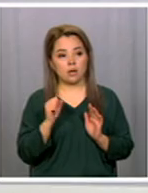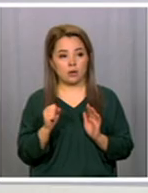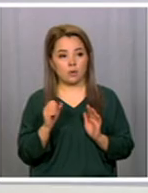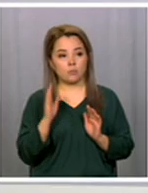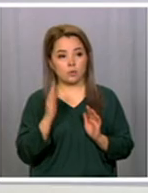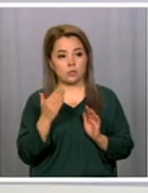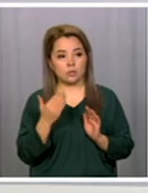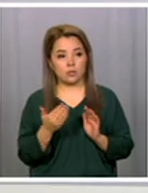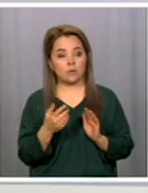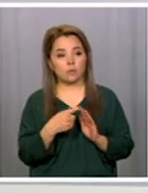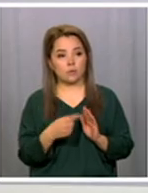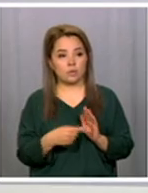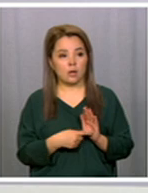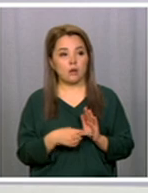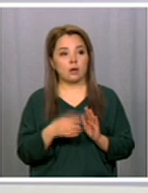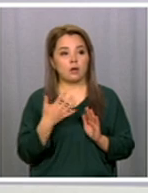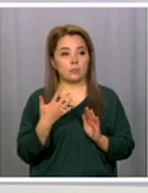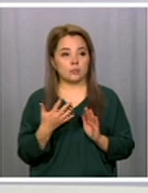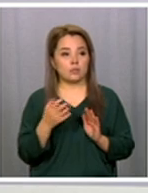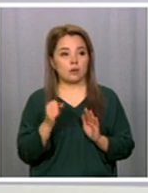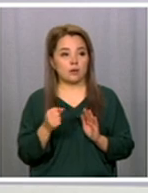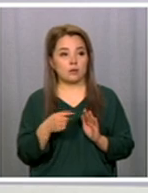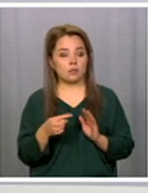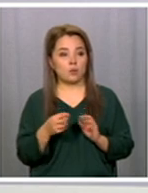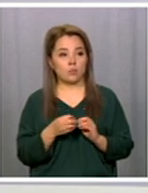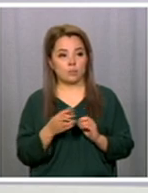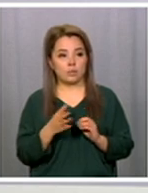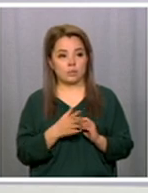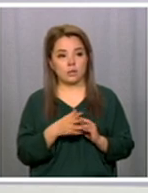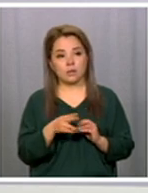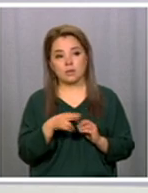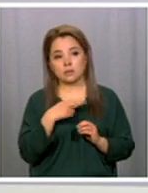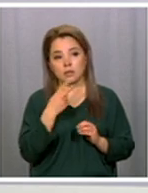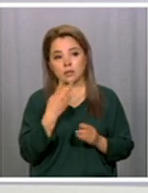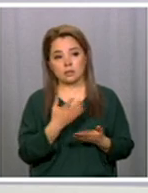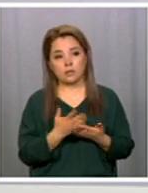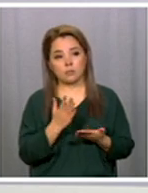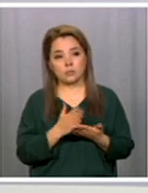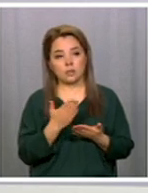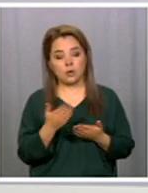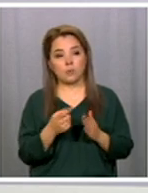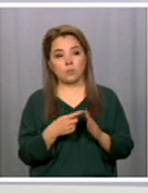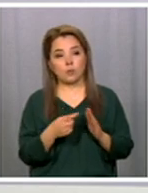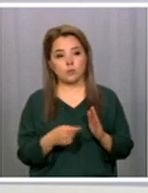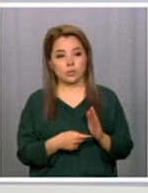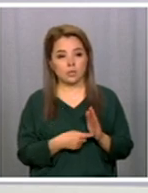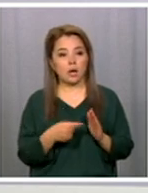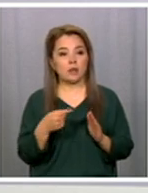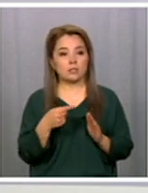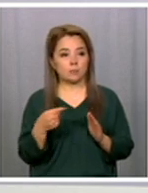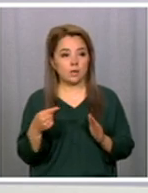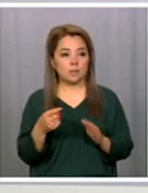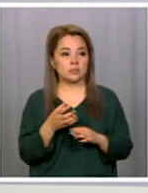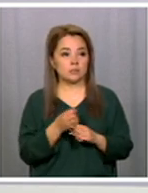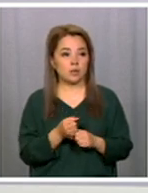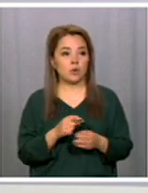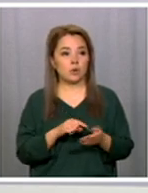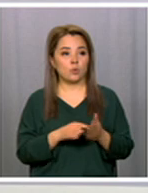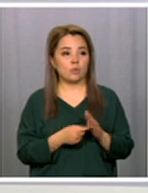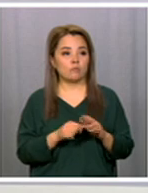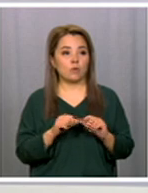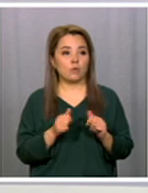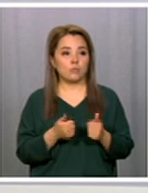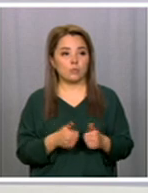болады. Алымында. Ал енді бұл жерде мұқият қарайтын болсақ, бөлшектің алымы қысқаша көбейту